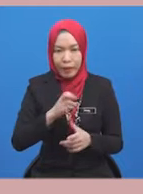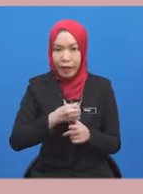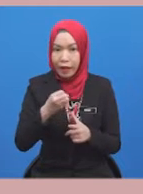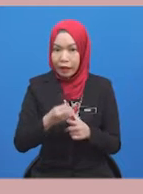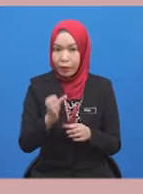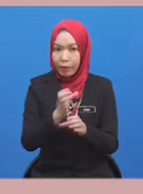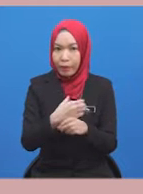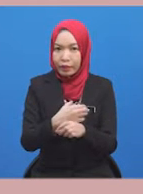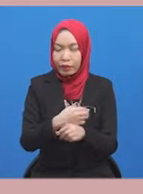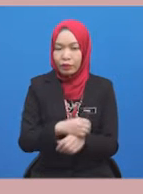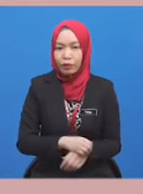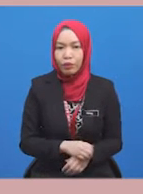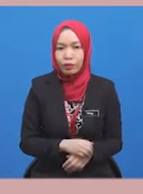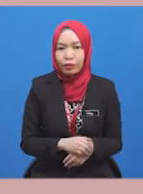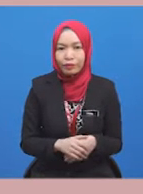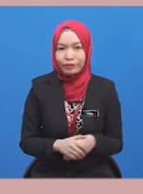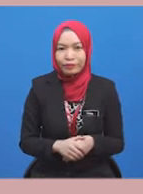atau bentuk objek.